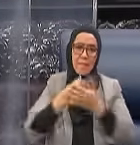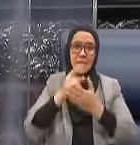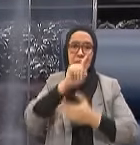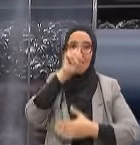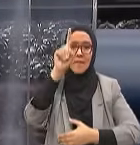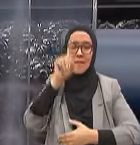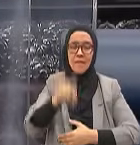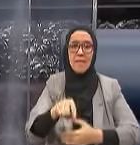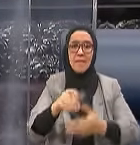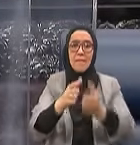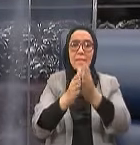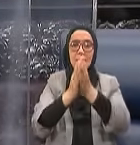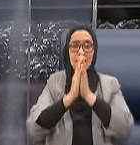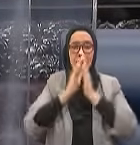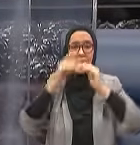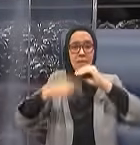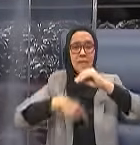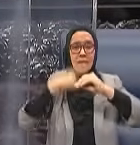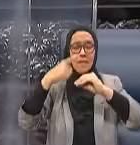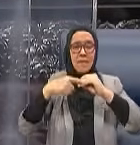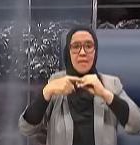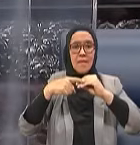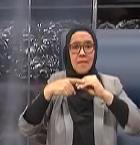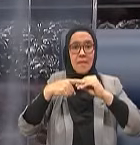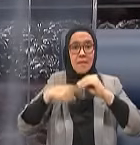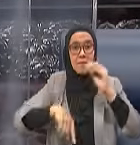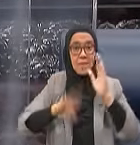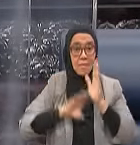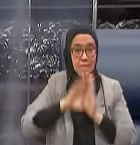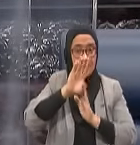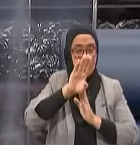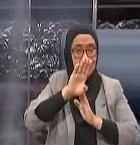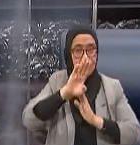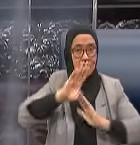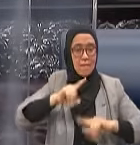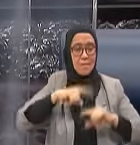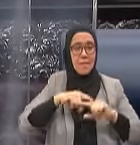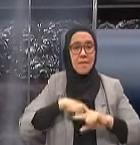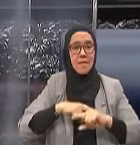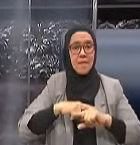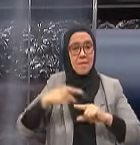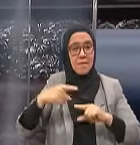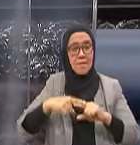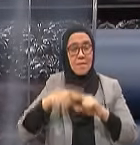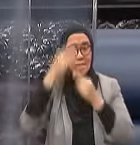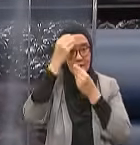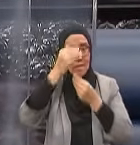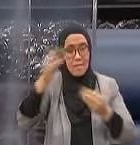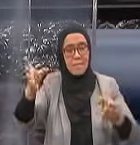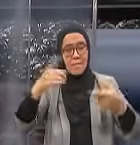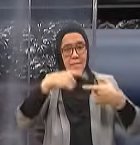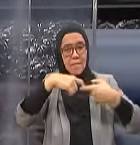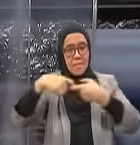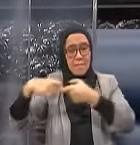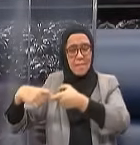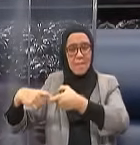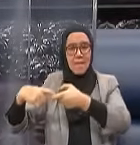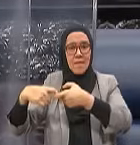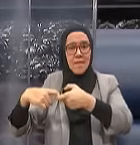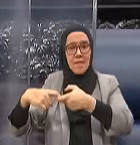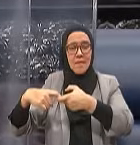mengenai Lihat perkembangan dan fokus yang telah dilakukan oleh majelis khas terjadi